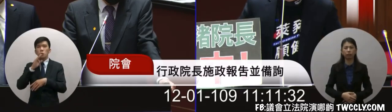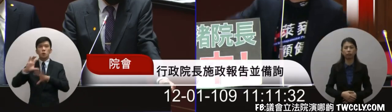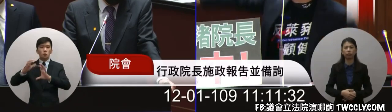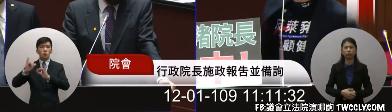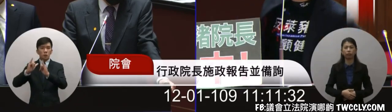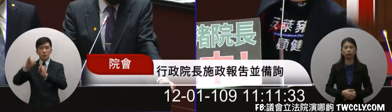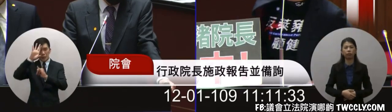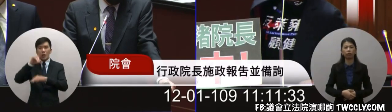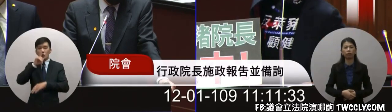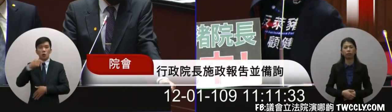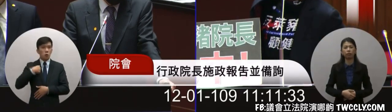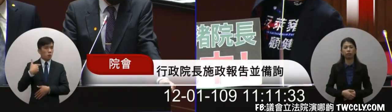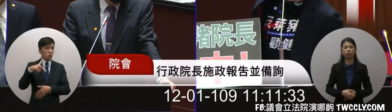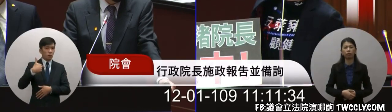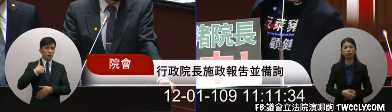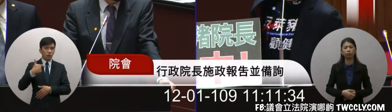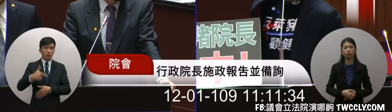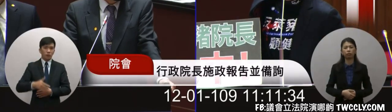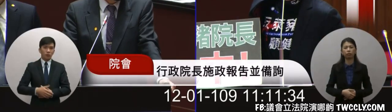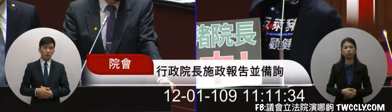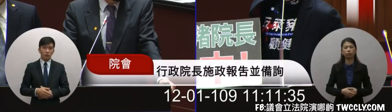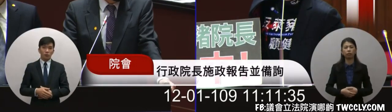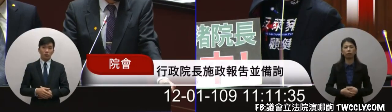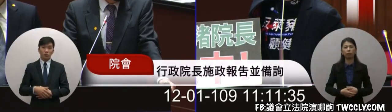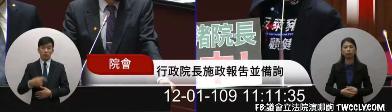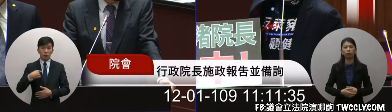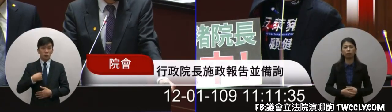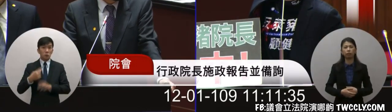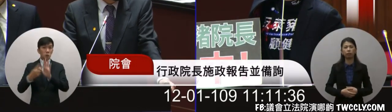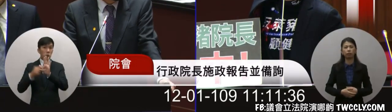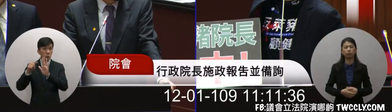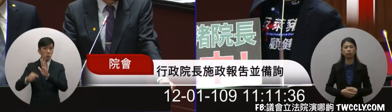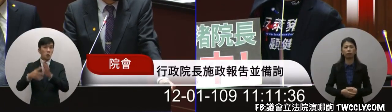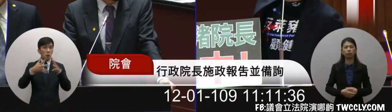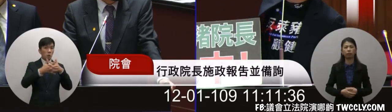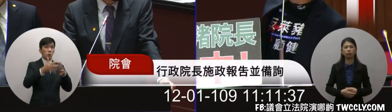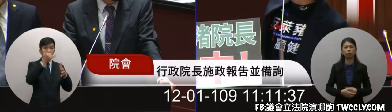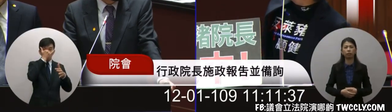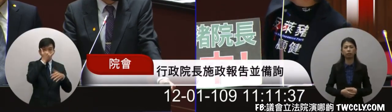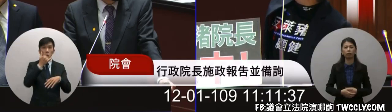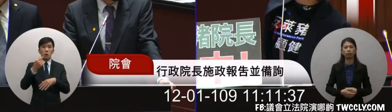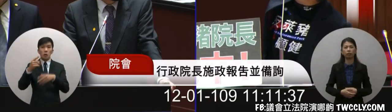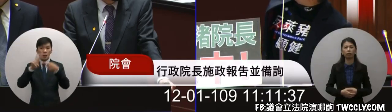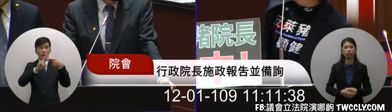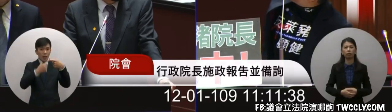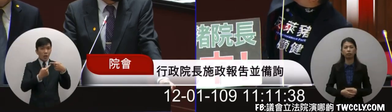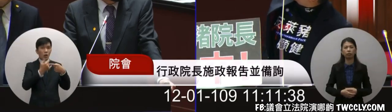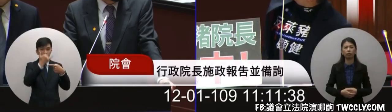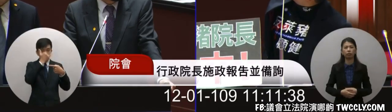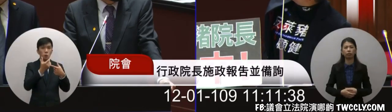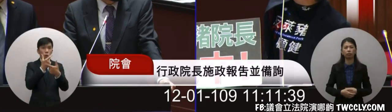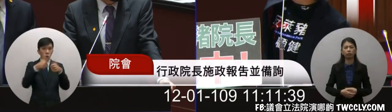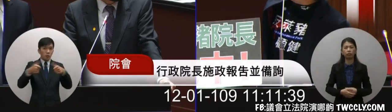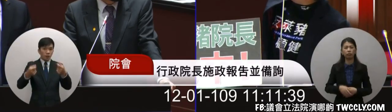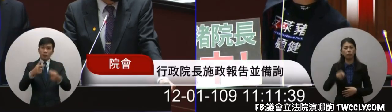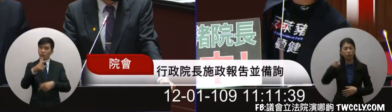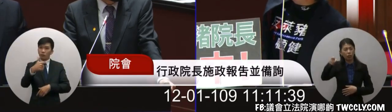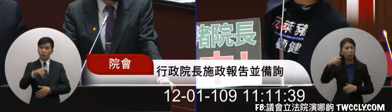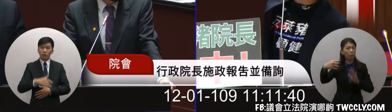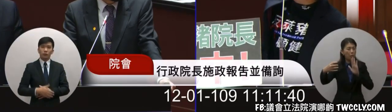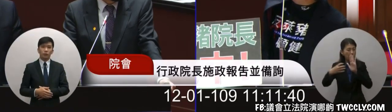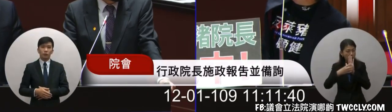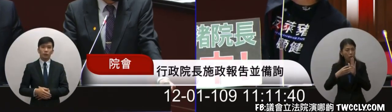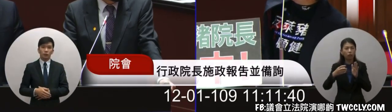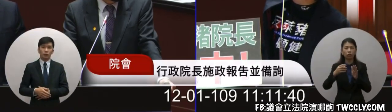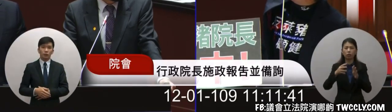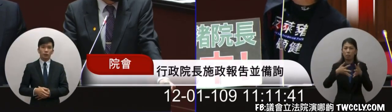是说现在。 刚刚这不是你的话吗？ 我的话没有讲美猪就是来猪，我讲的美国进来的 猪肉。但是标示产地意义就很清